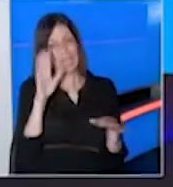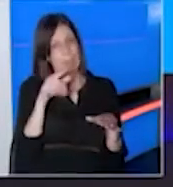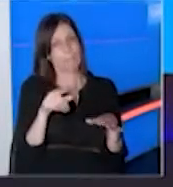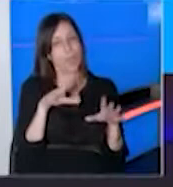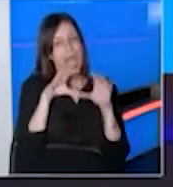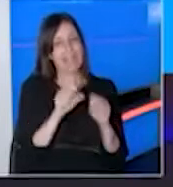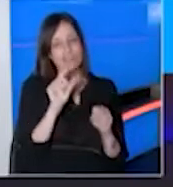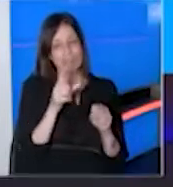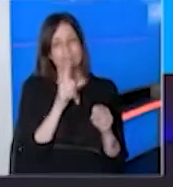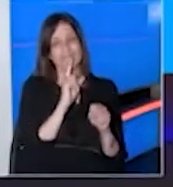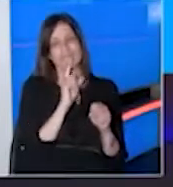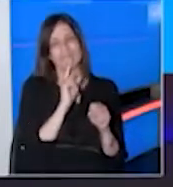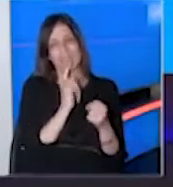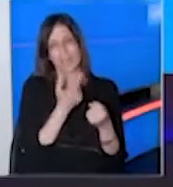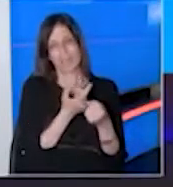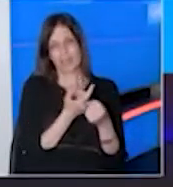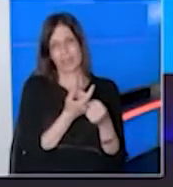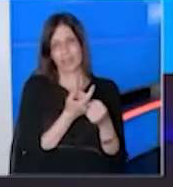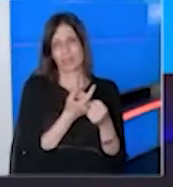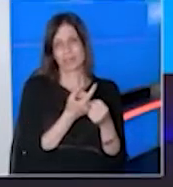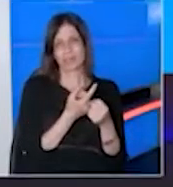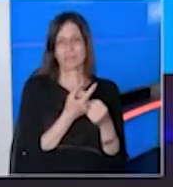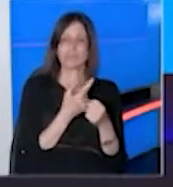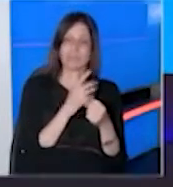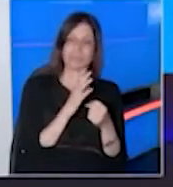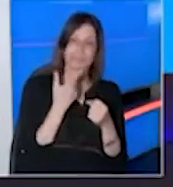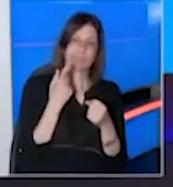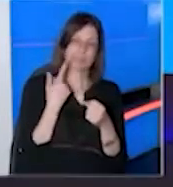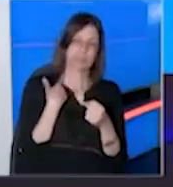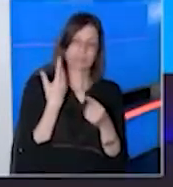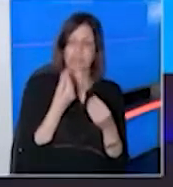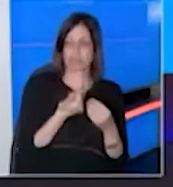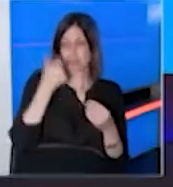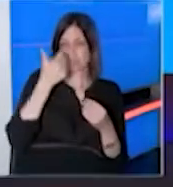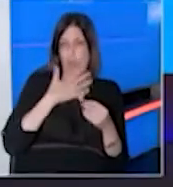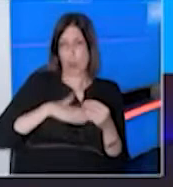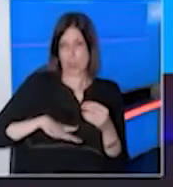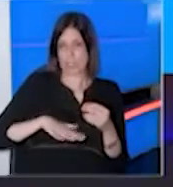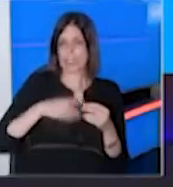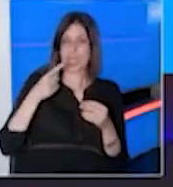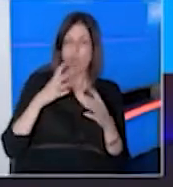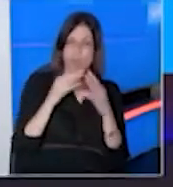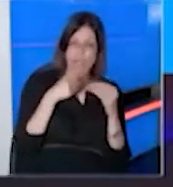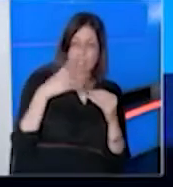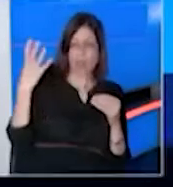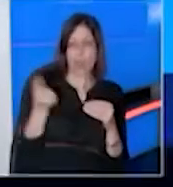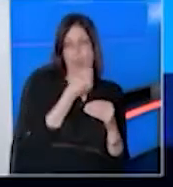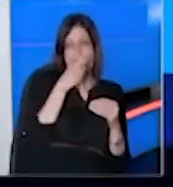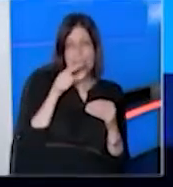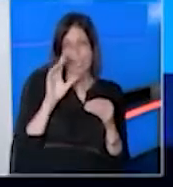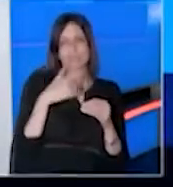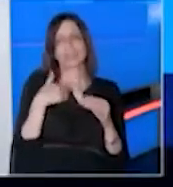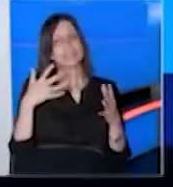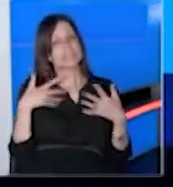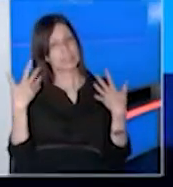האחיזה שלך היא דלילה ביותר, once הריבון רוצה לאופקים, הוא לוקח את זה דרך ותמל. א', אני מאוד